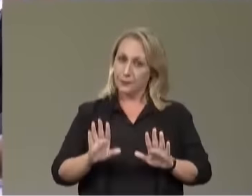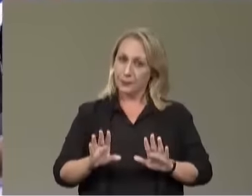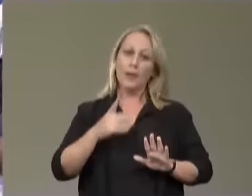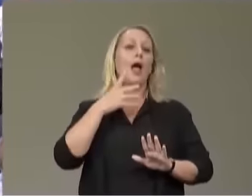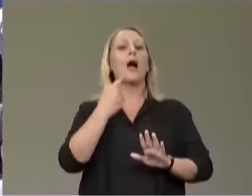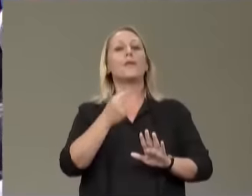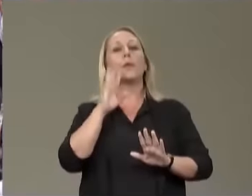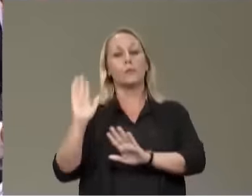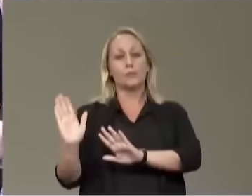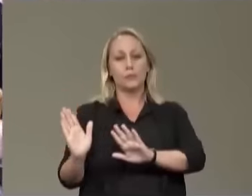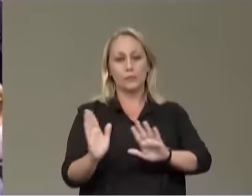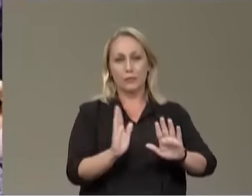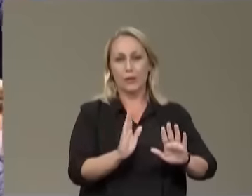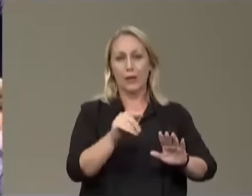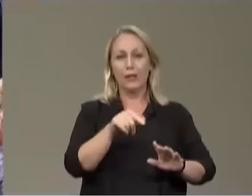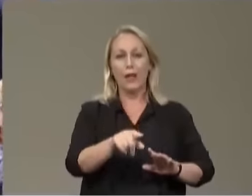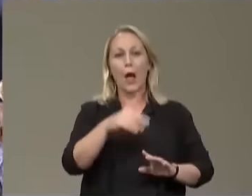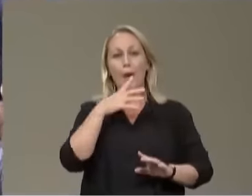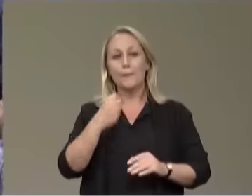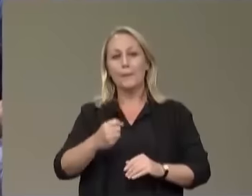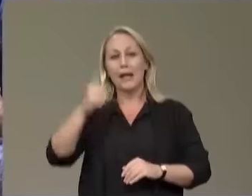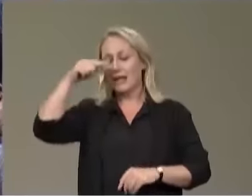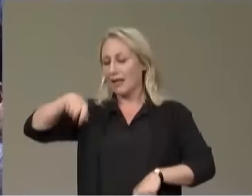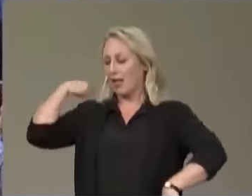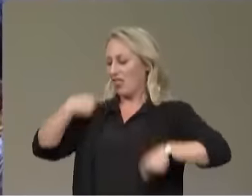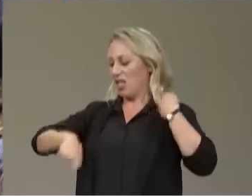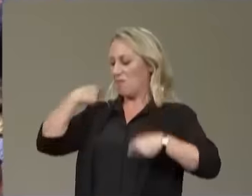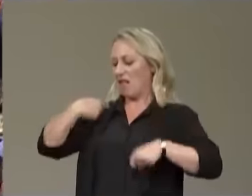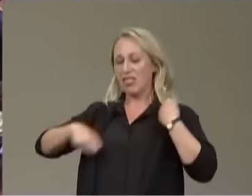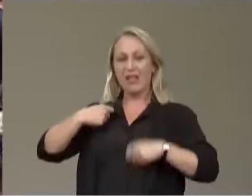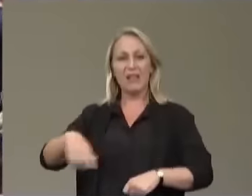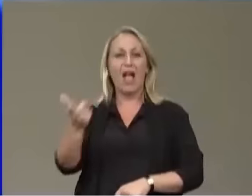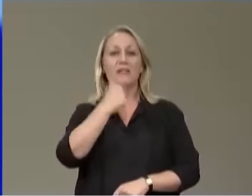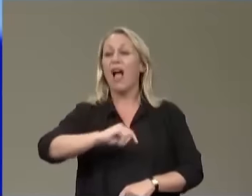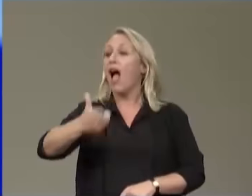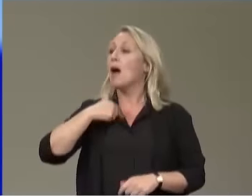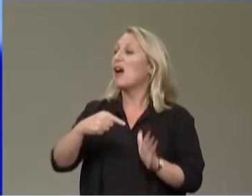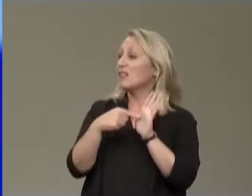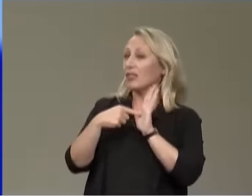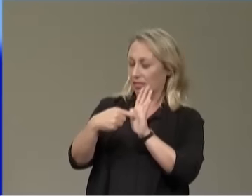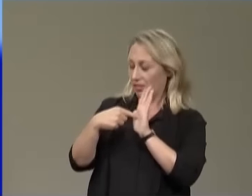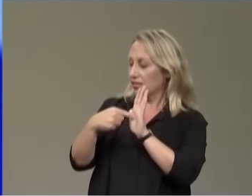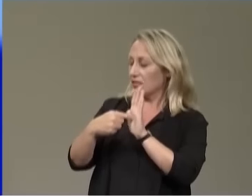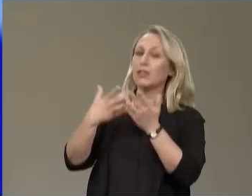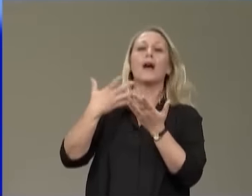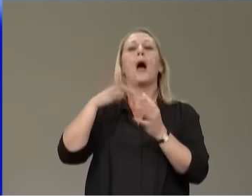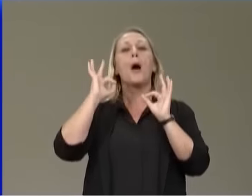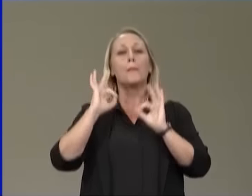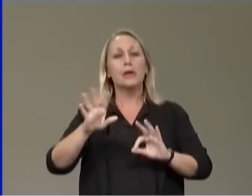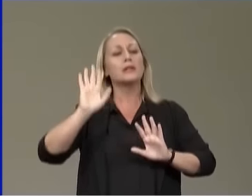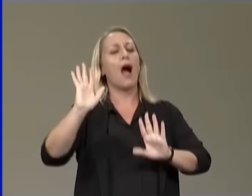Αφήνοντας στους άλλους τυφλές διαμαρτυρίες και τις εύκολες εντυπώσεις.